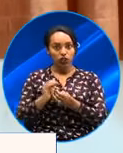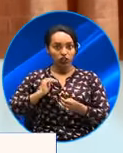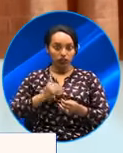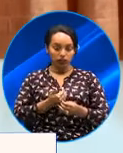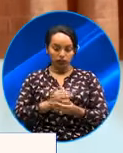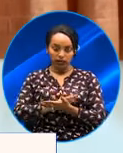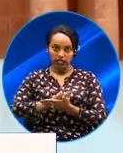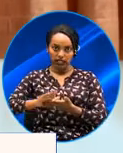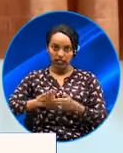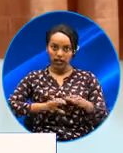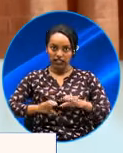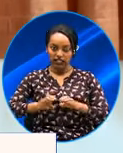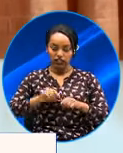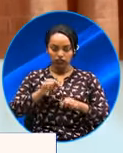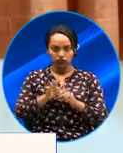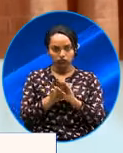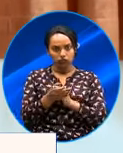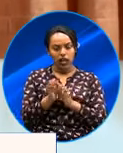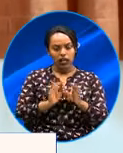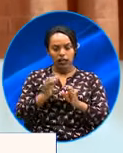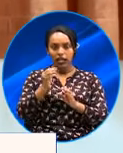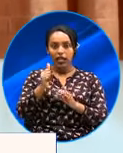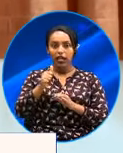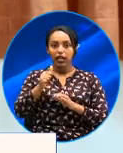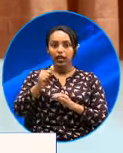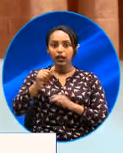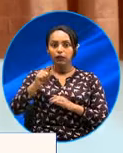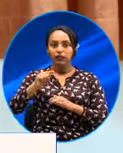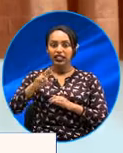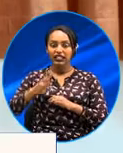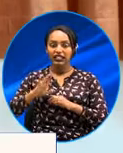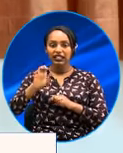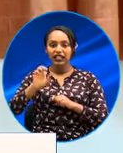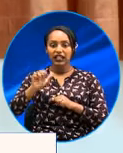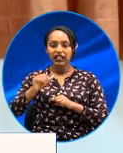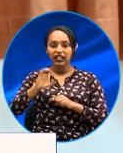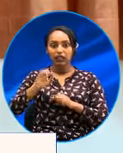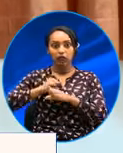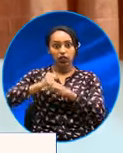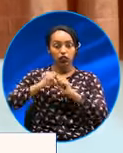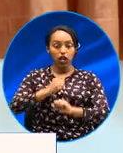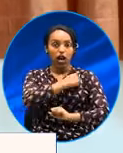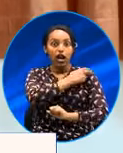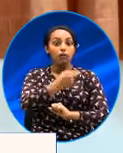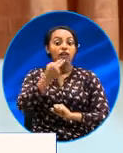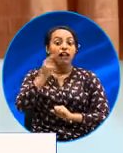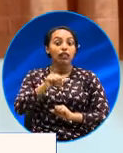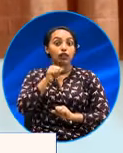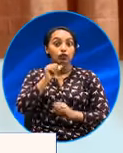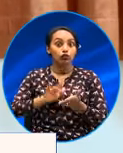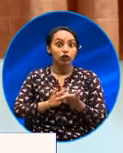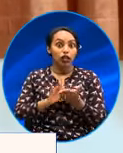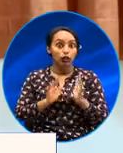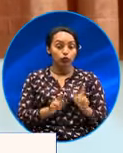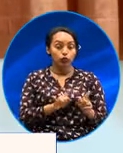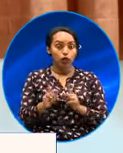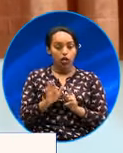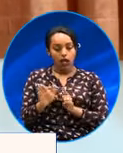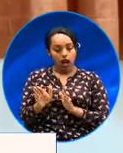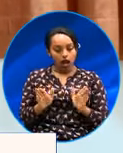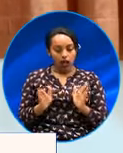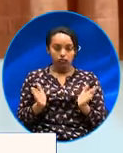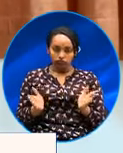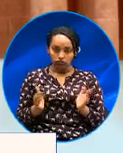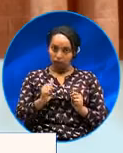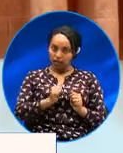እጆቻችንን በንጽህና አድርገን ምግባችንን በንጽህና አድርገን ሄፓታይተስ ኤ እና ኢን መከላከል እንችላለን። በሐኪም ያልታዘዙ መድኃኒቶችን ደግሞ ግራና